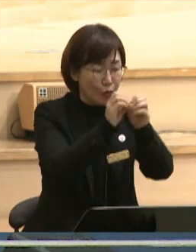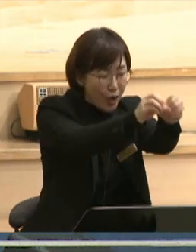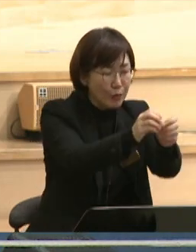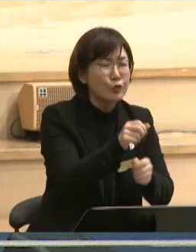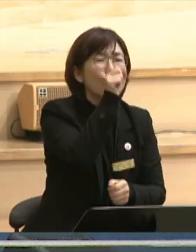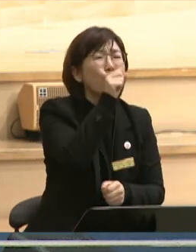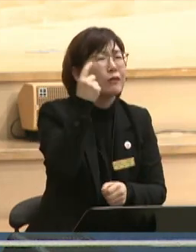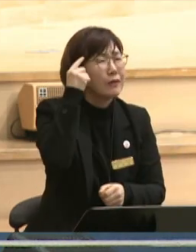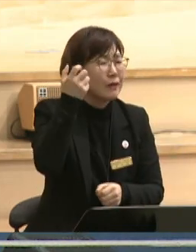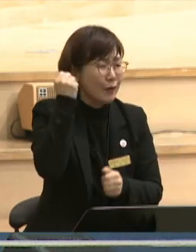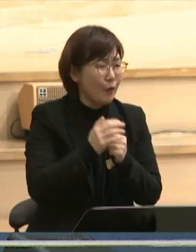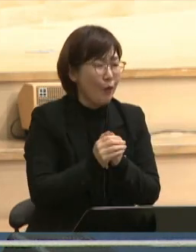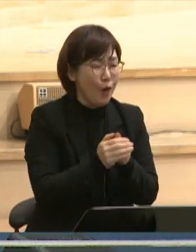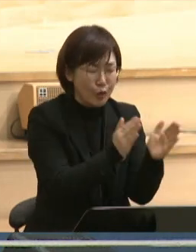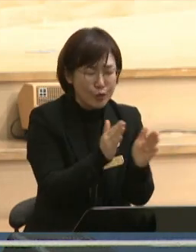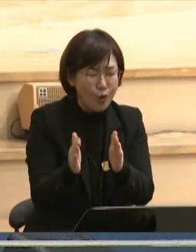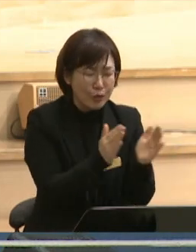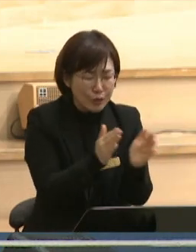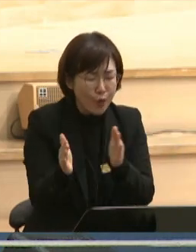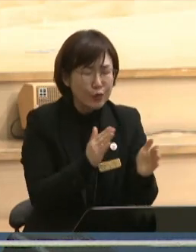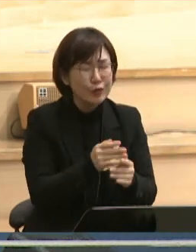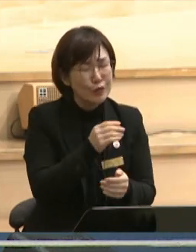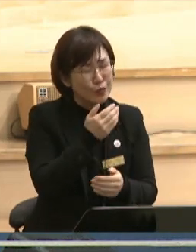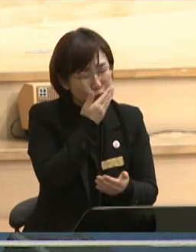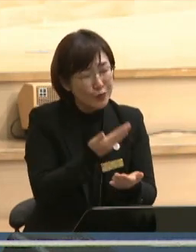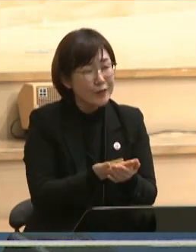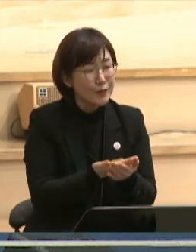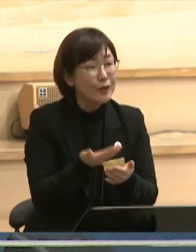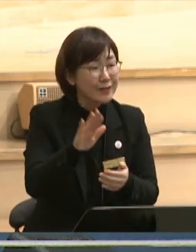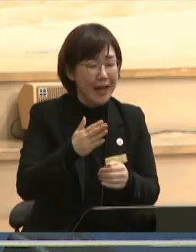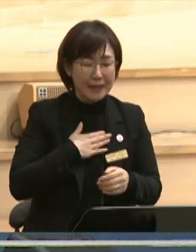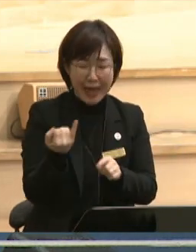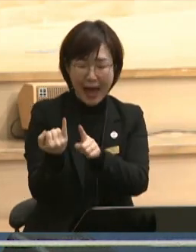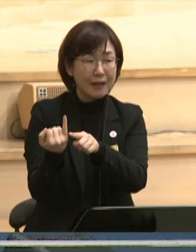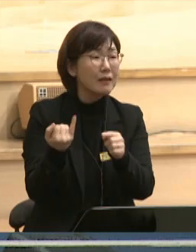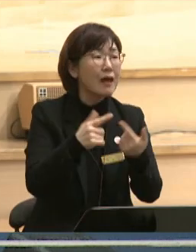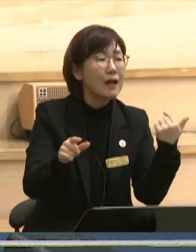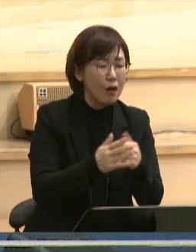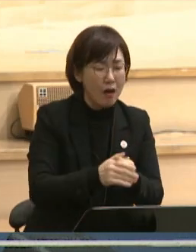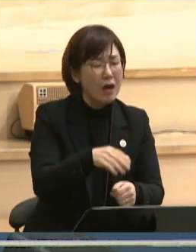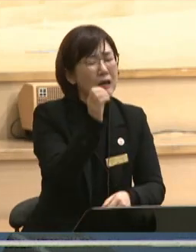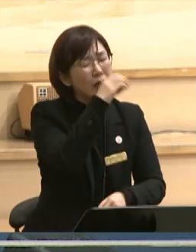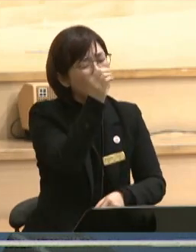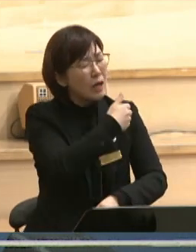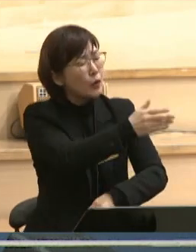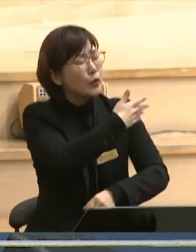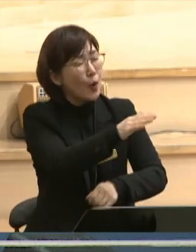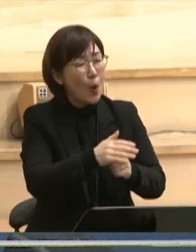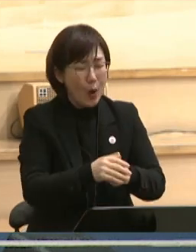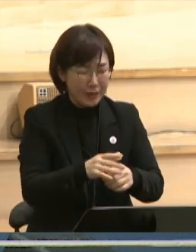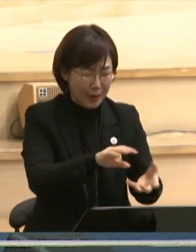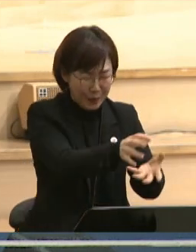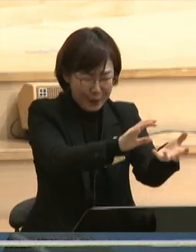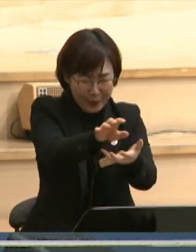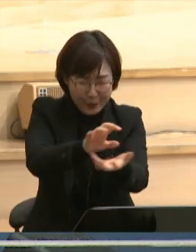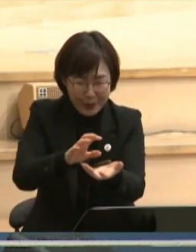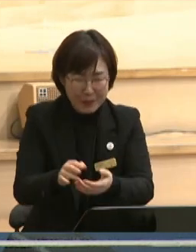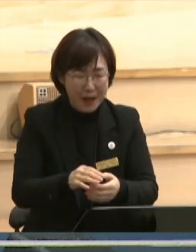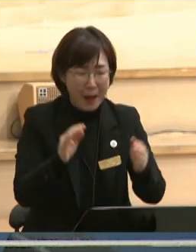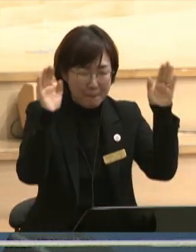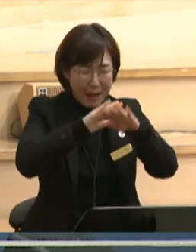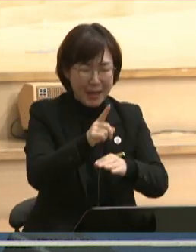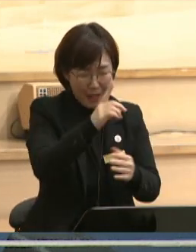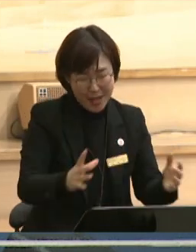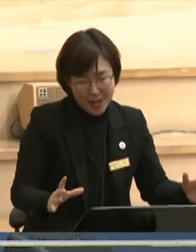교육이지 않습니까 그렇지 않습니까 근데 제 아내는 그냥 둘의 한꺼번에 나중에 밤에 치우면 된다고 뭐